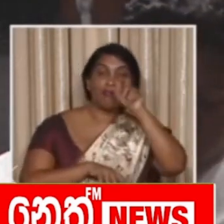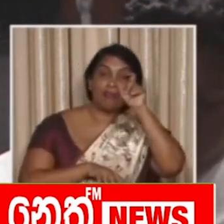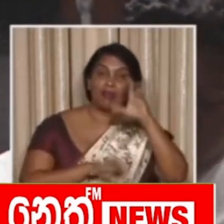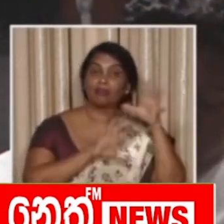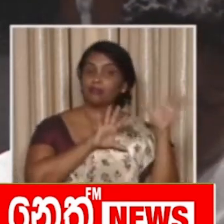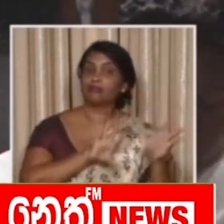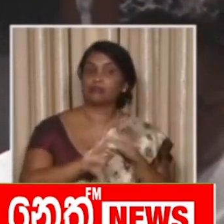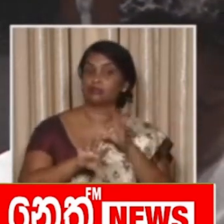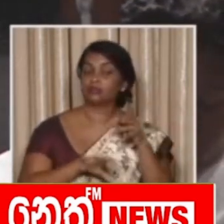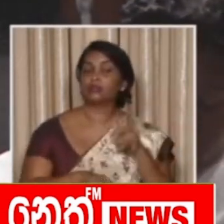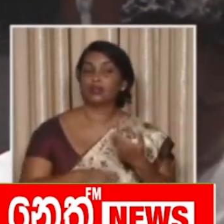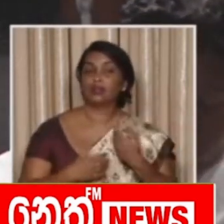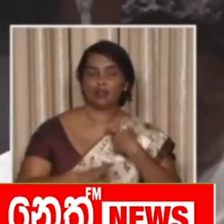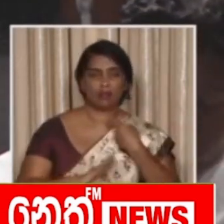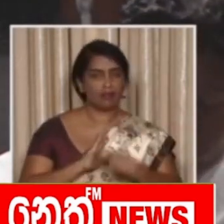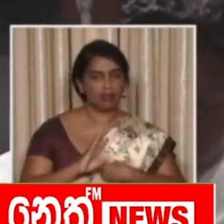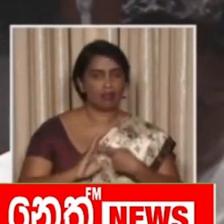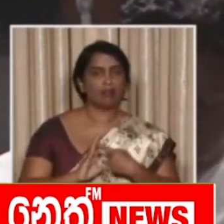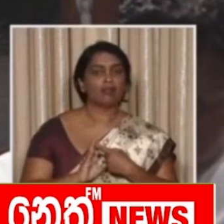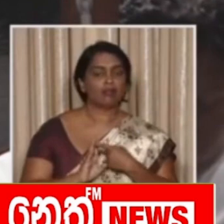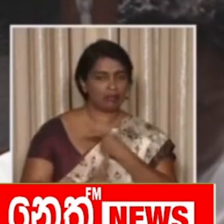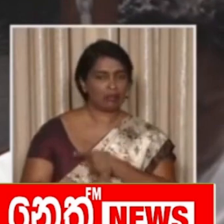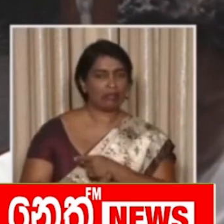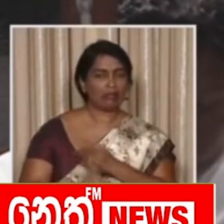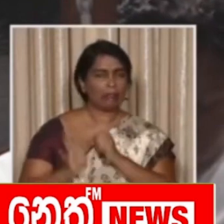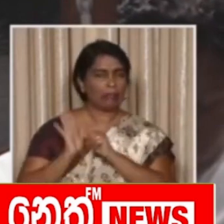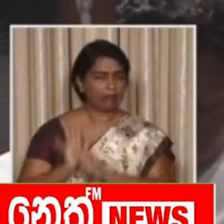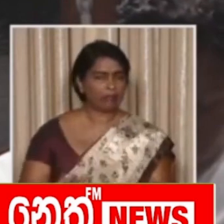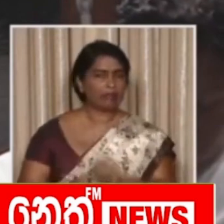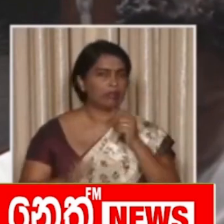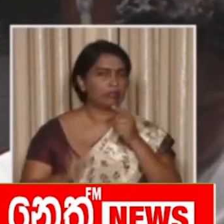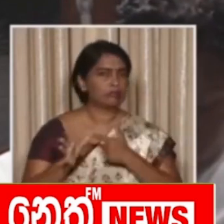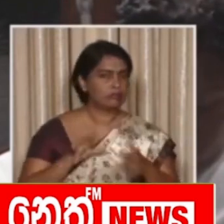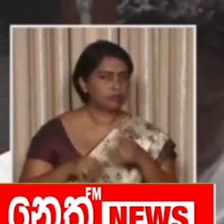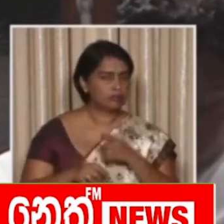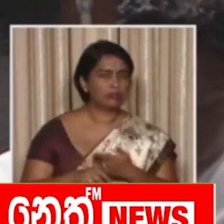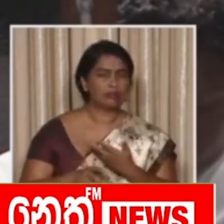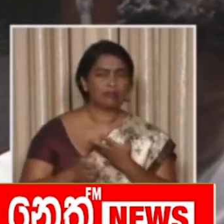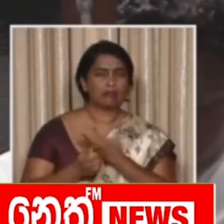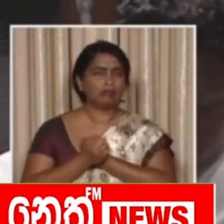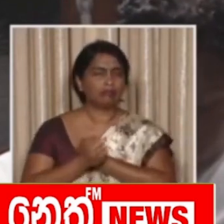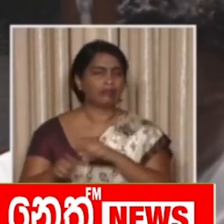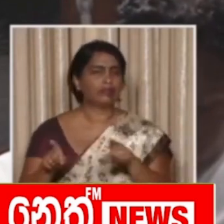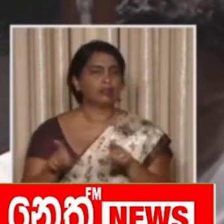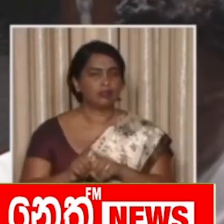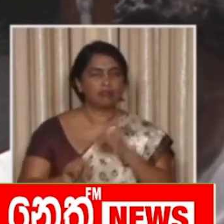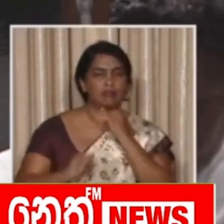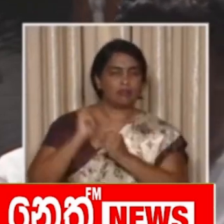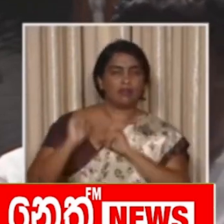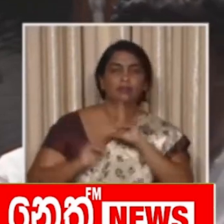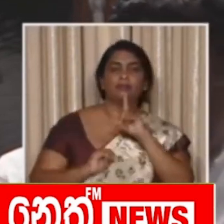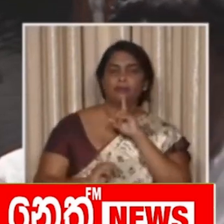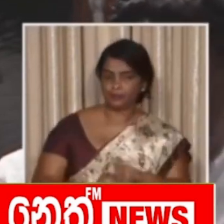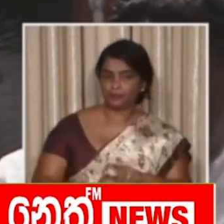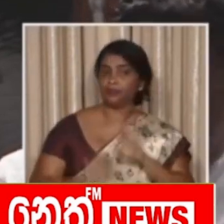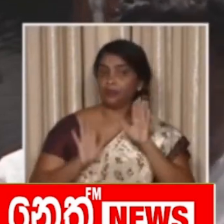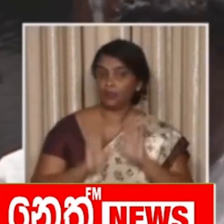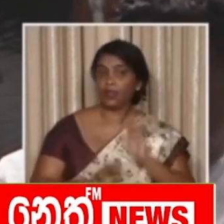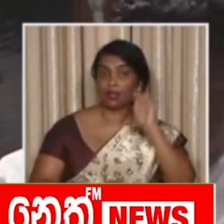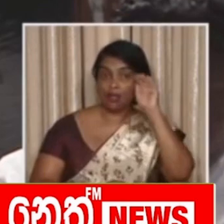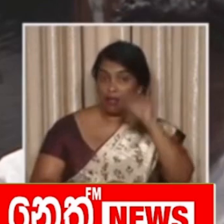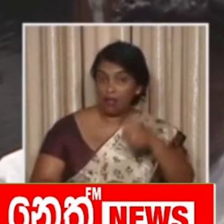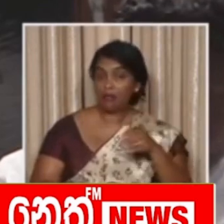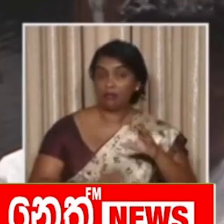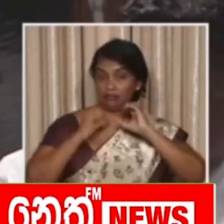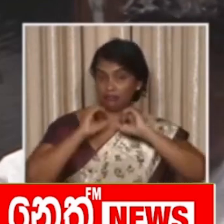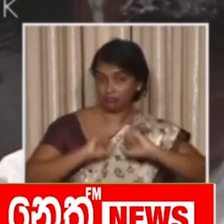වෙලා තියෙනවා මොකද අපේ රටේදී මේ ඉල් ට්‍රීට් කරලා ඉවර වෙලා මේ සත්තුන්ව හැරස්මන්ට් වලට ලක් කරනවා කියලා චෝදනාවක් තියෙනවා නමුත් ඇතා කියන